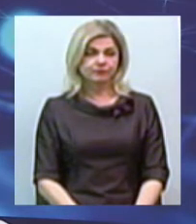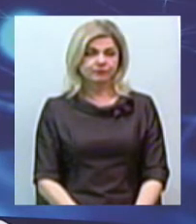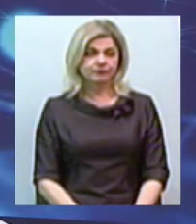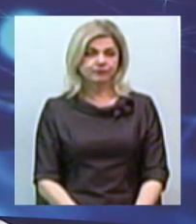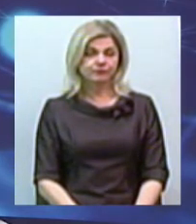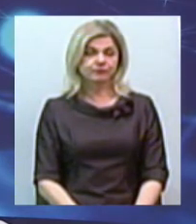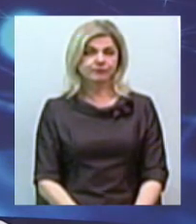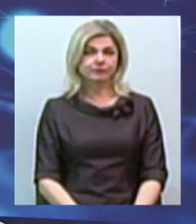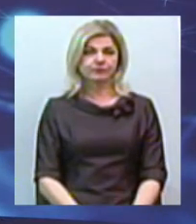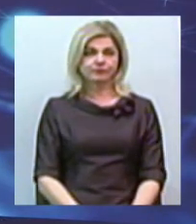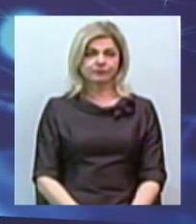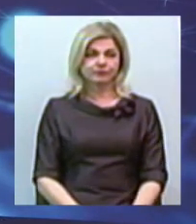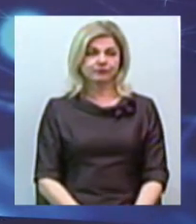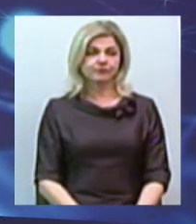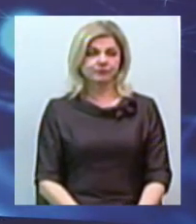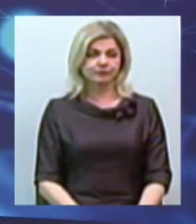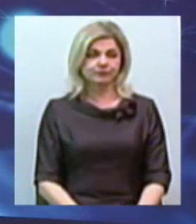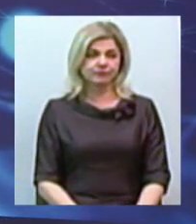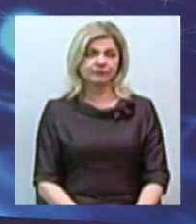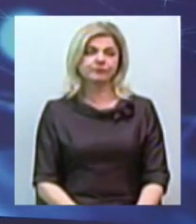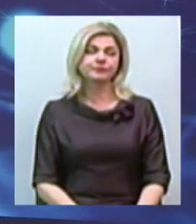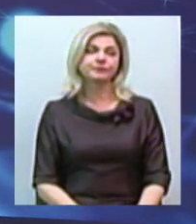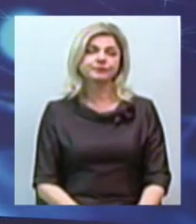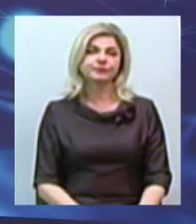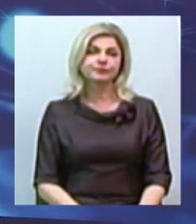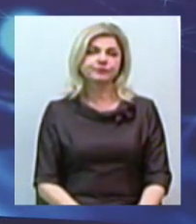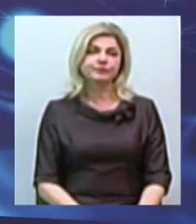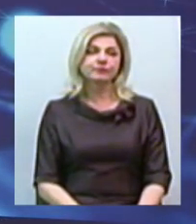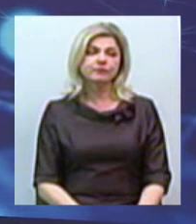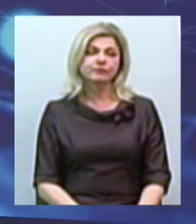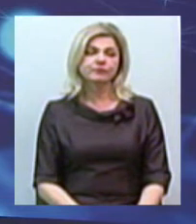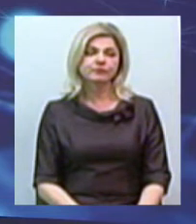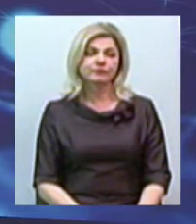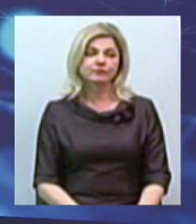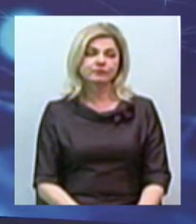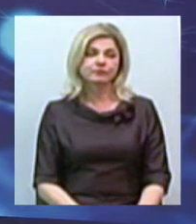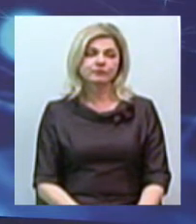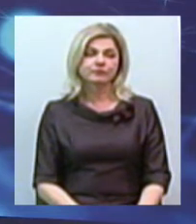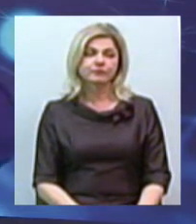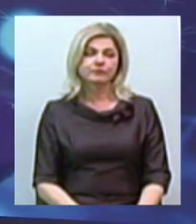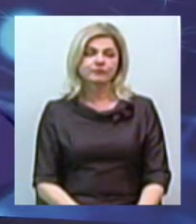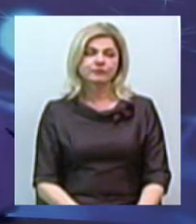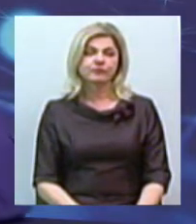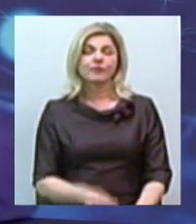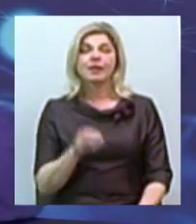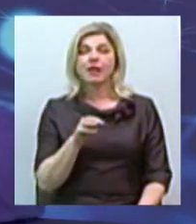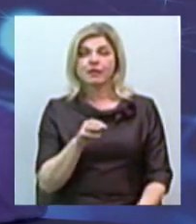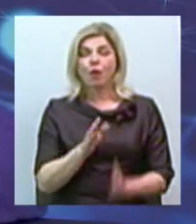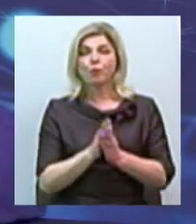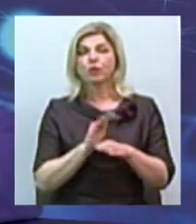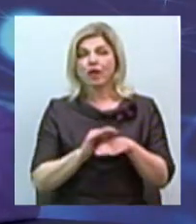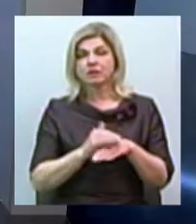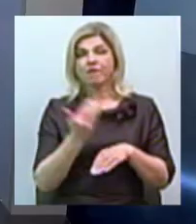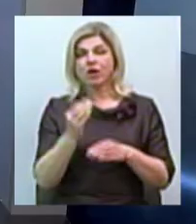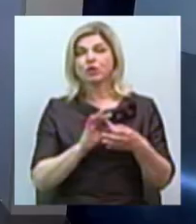Це «Тема дня», ми працюємо в прямому ефірі. Тема нашого ефіру – якість освіти на Миколаївщині. Тетяна, будь ласка, ваш коментар